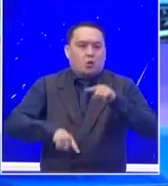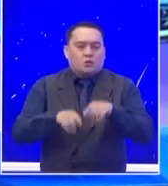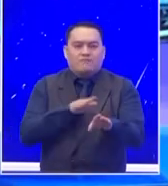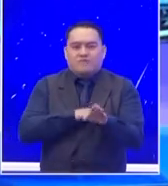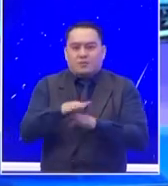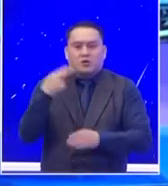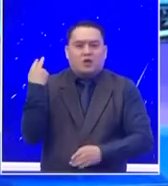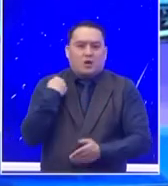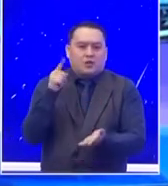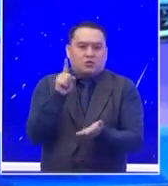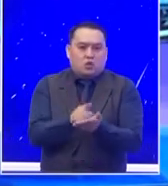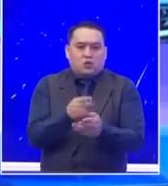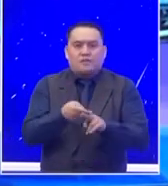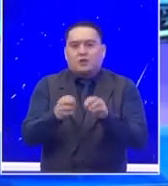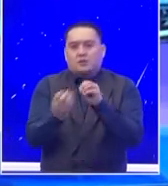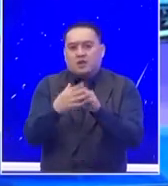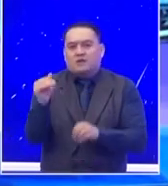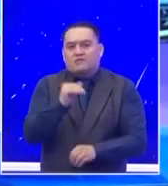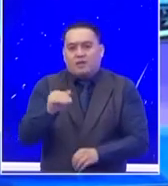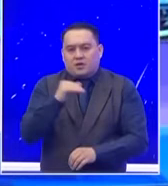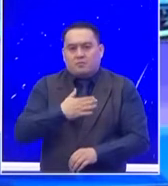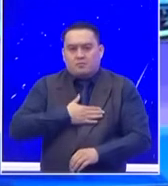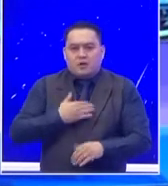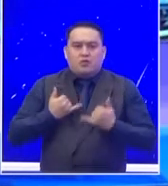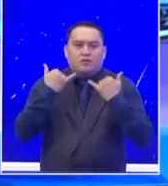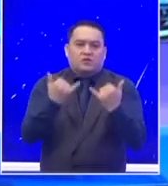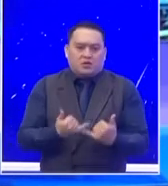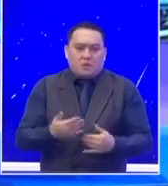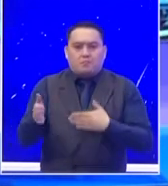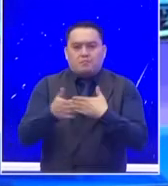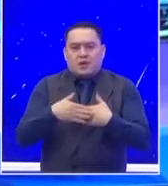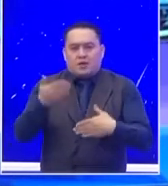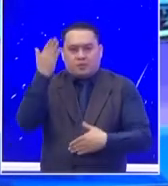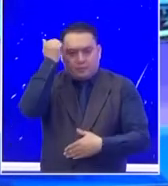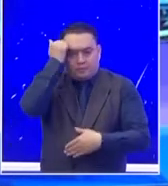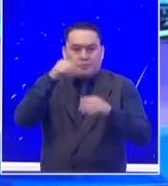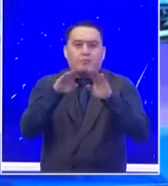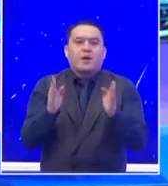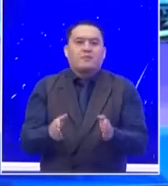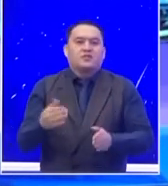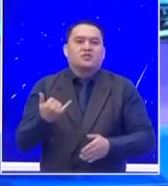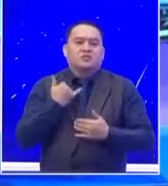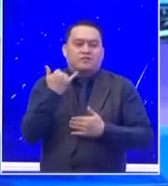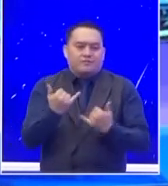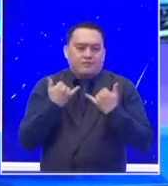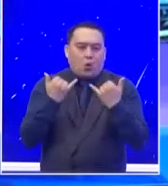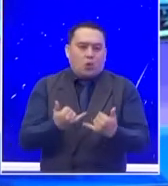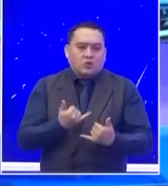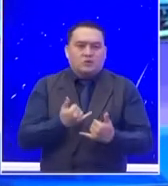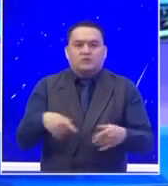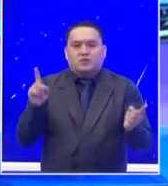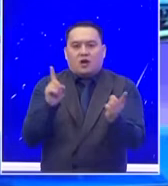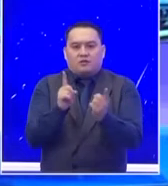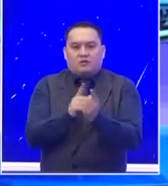выполнения долга. Ежегодно 15 февраля мы склоняем головы перед памятью павших соотечественников. Встречаемся